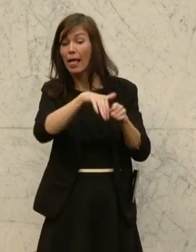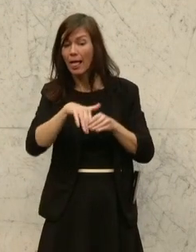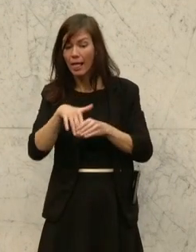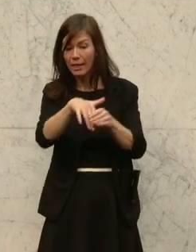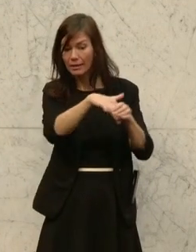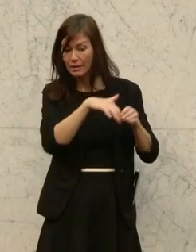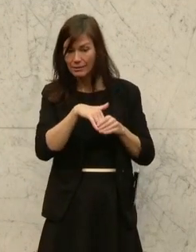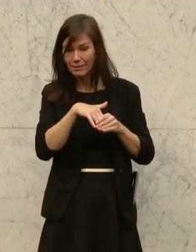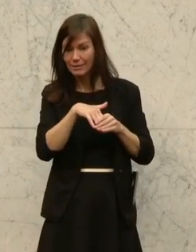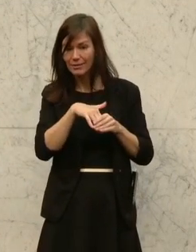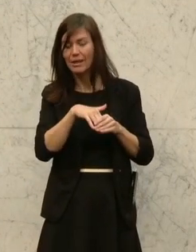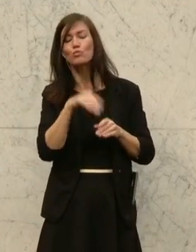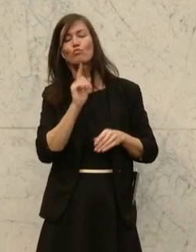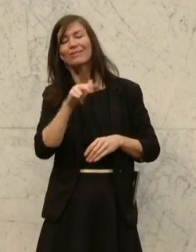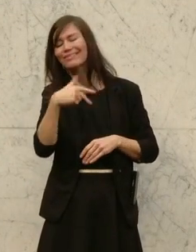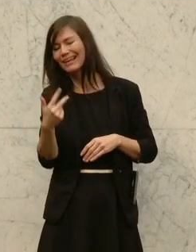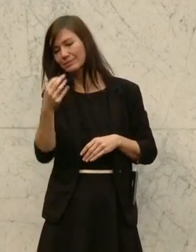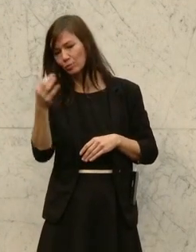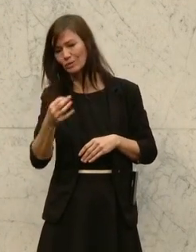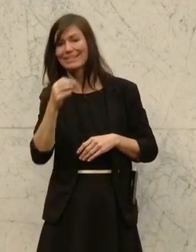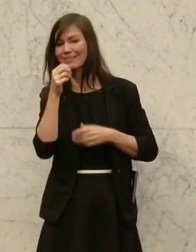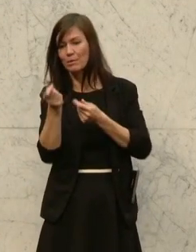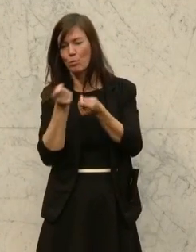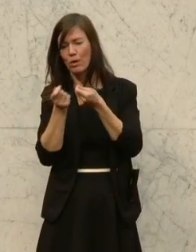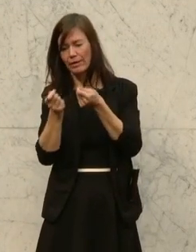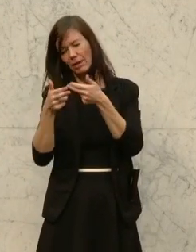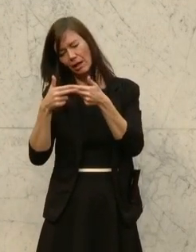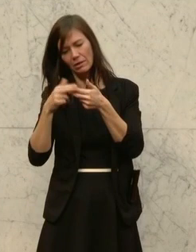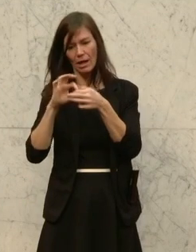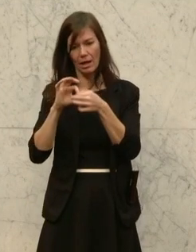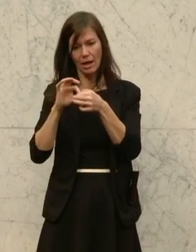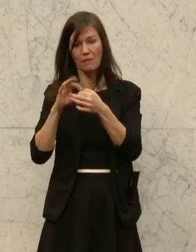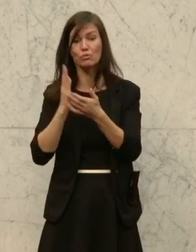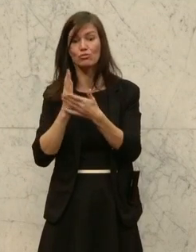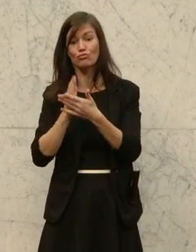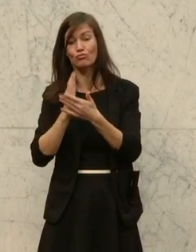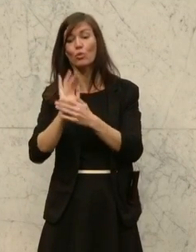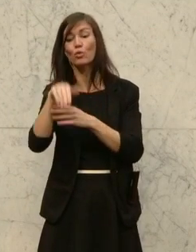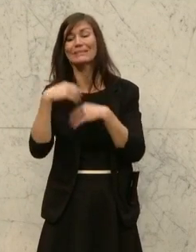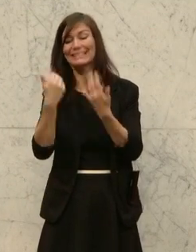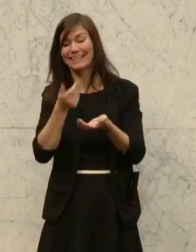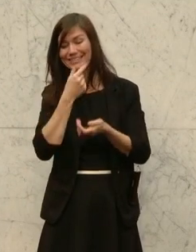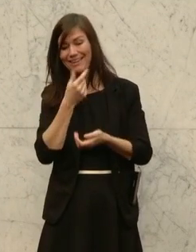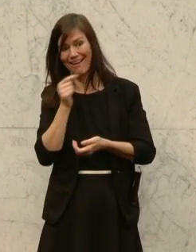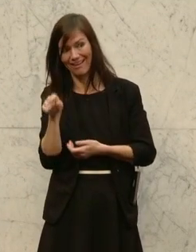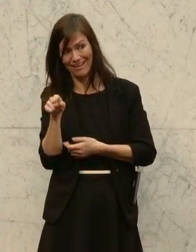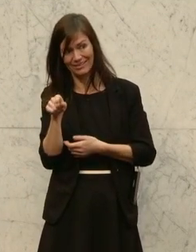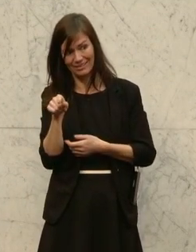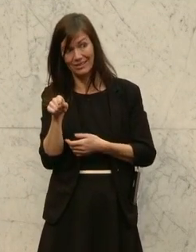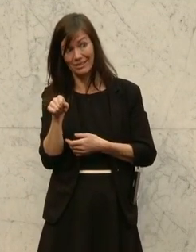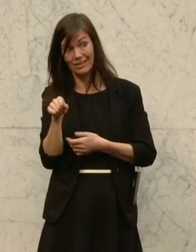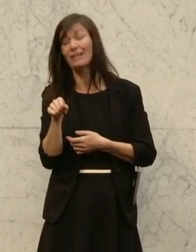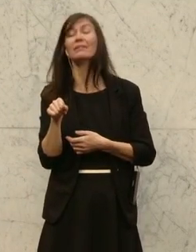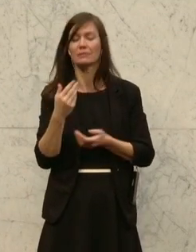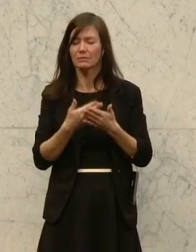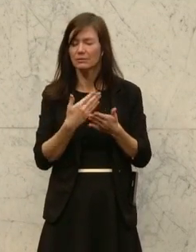aus politiknahen Bereichen, wobei diese 30% bereits über 60 Jahre alt sind. Und in dem Zusammenhang möchte ich